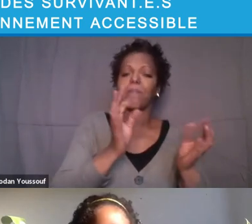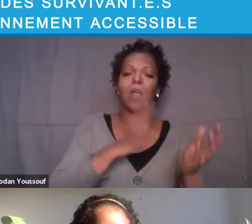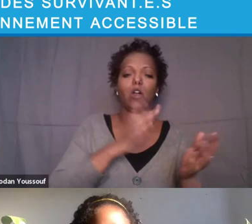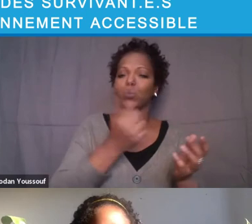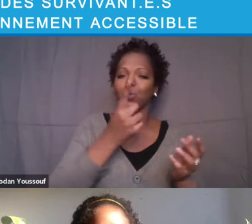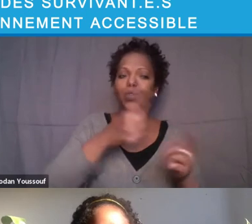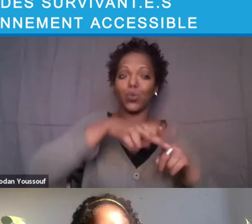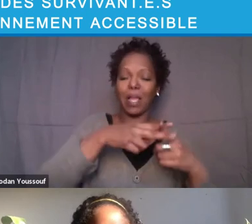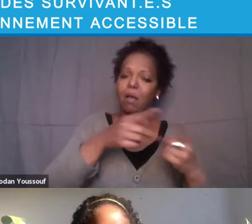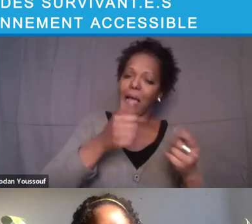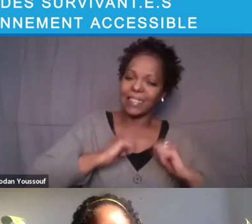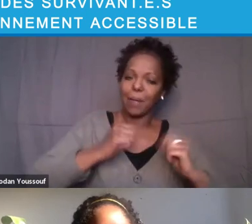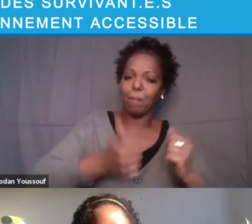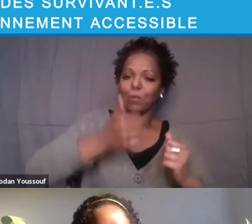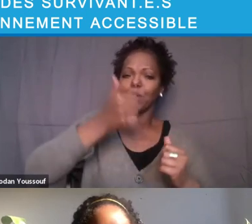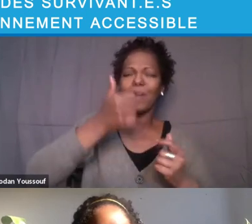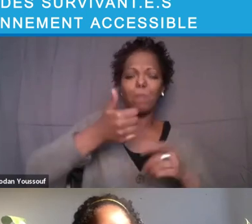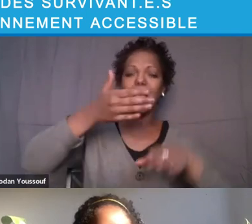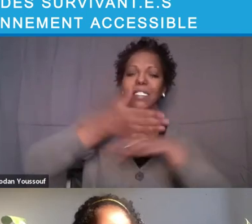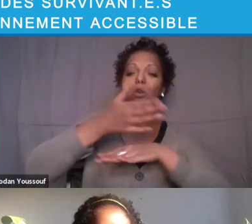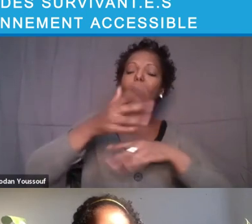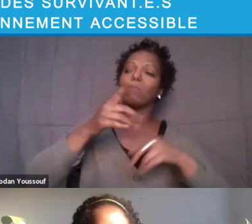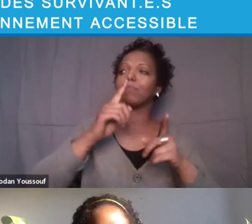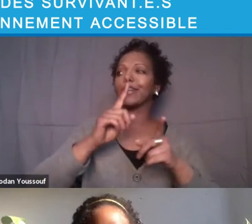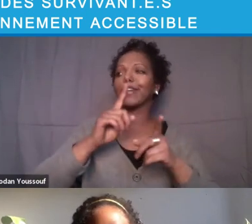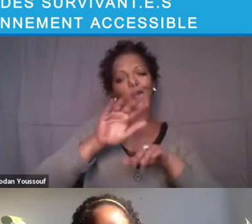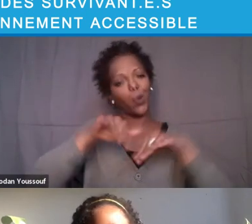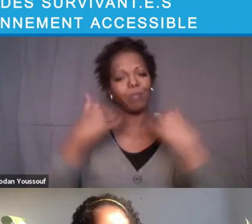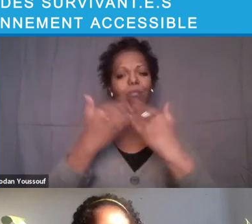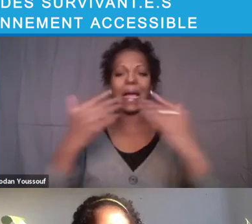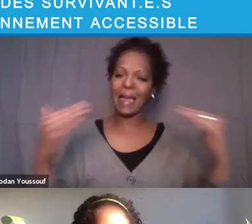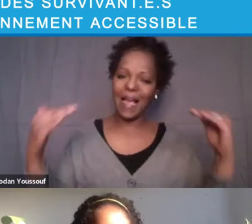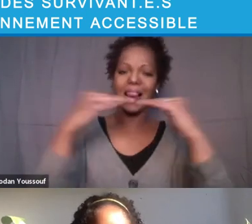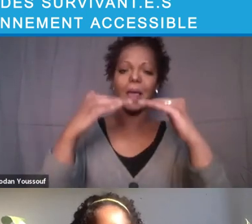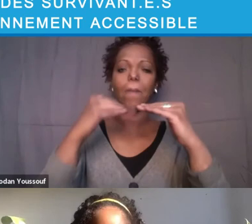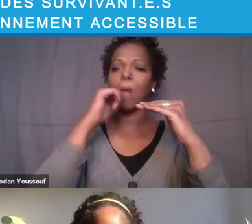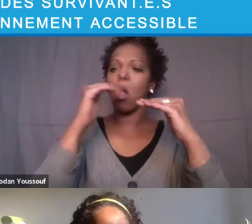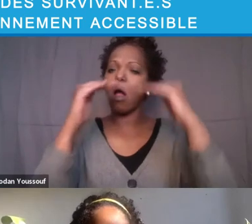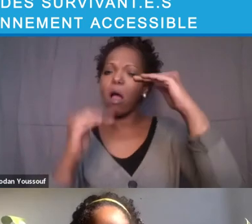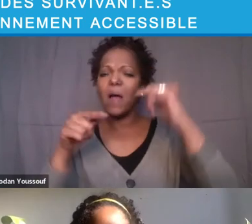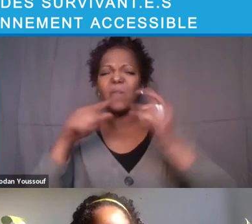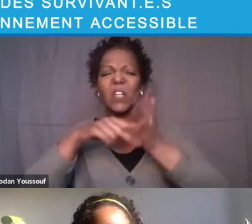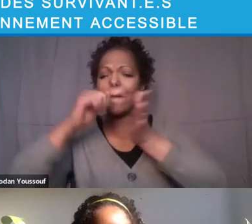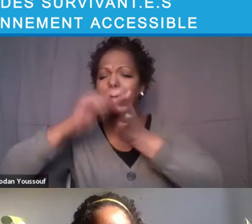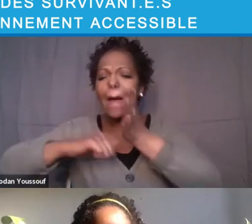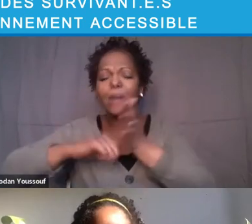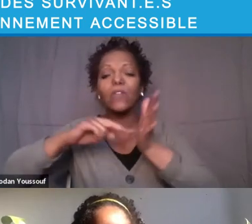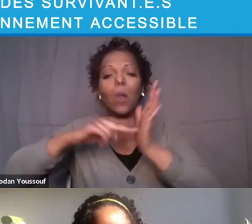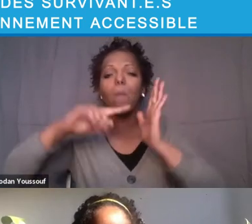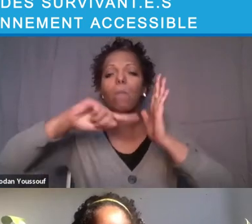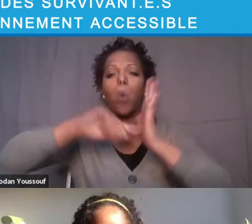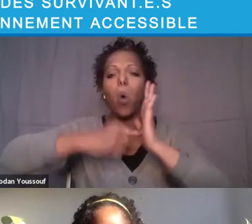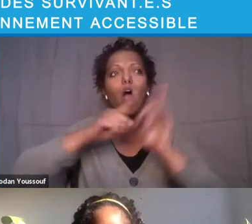des femmes en besoin. Mais c'est un organisme qui fait beaucoup, beaucoup de travail pour que ces